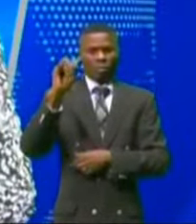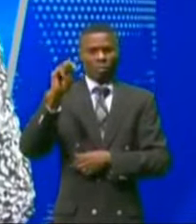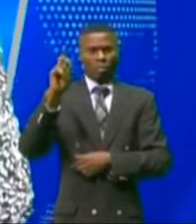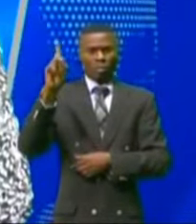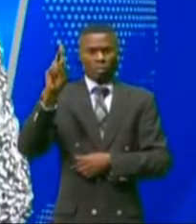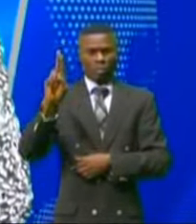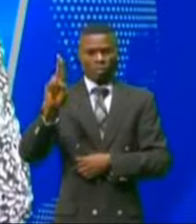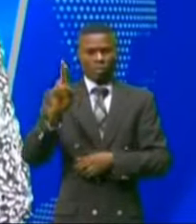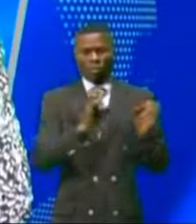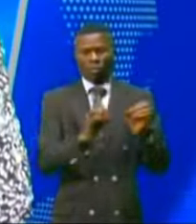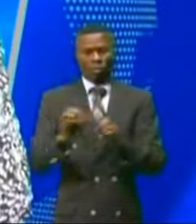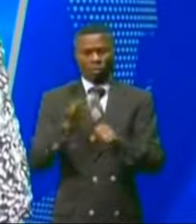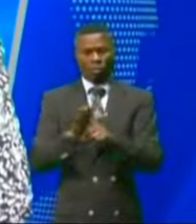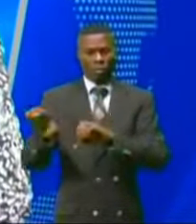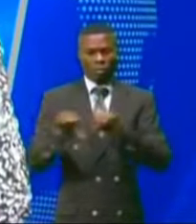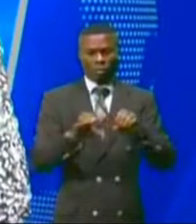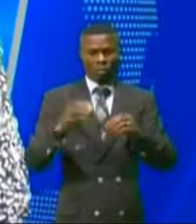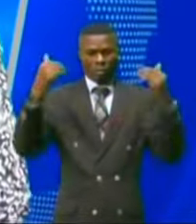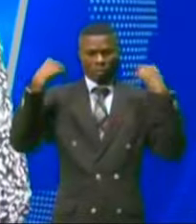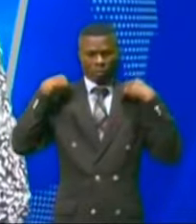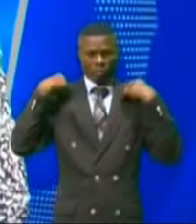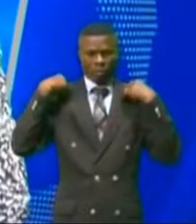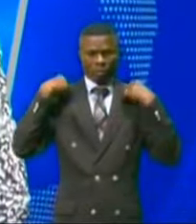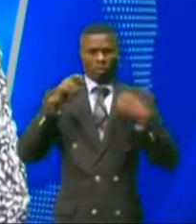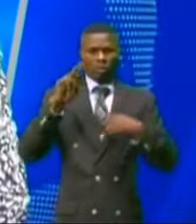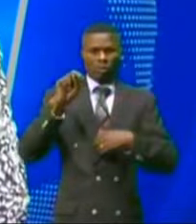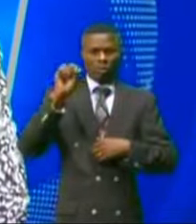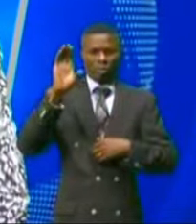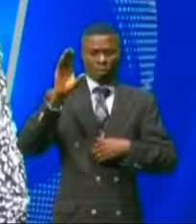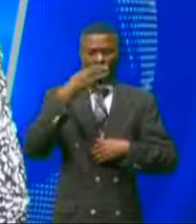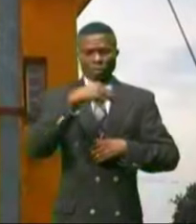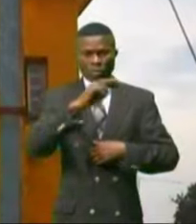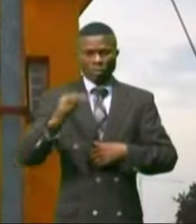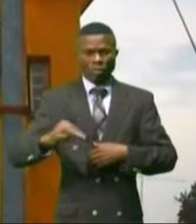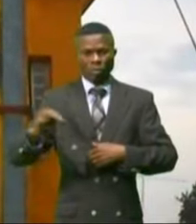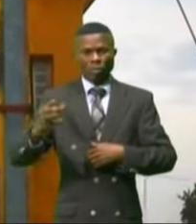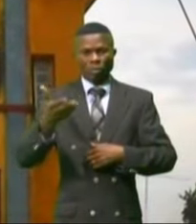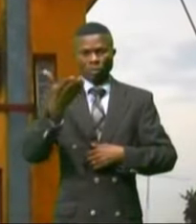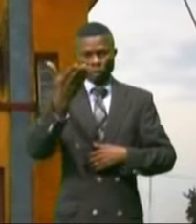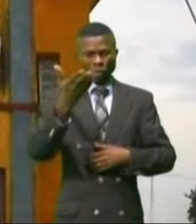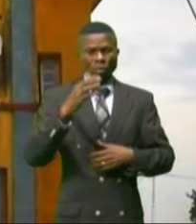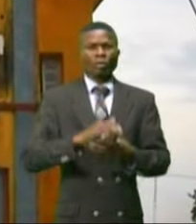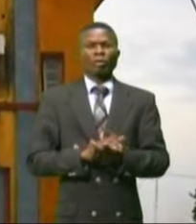ont été organisées par le directeur provincial de la station, RTNC Maniema.